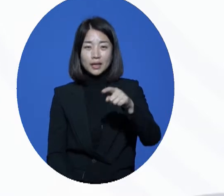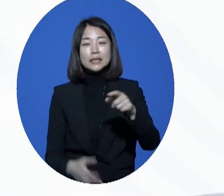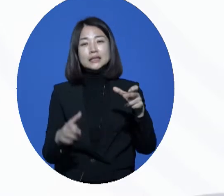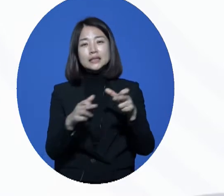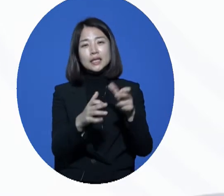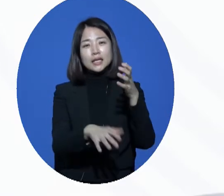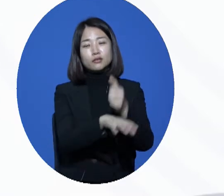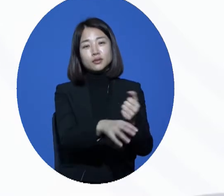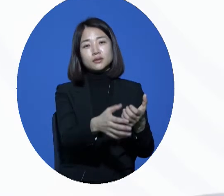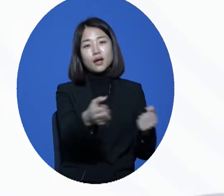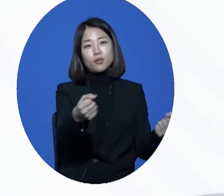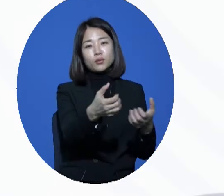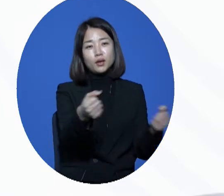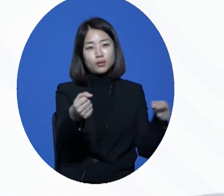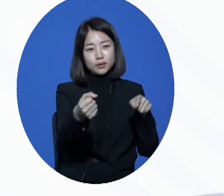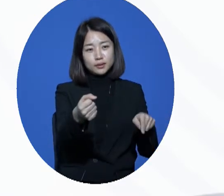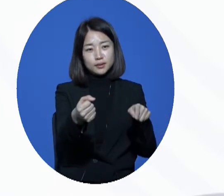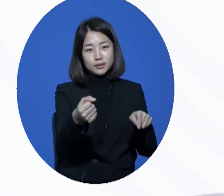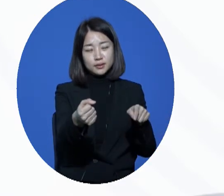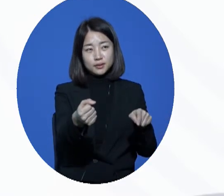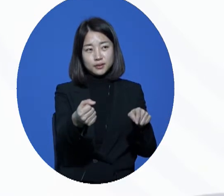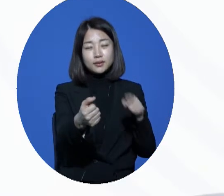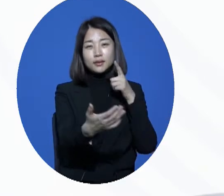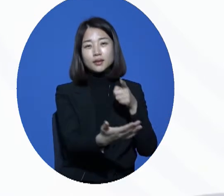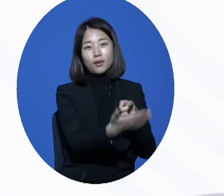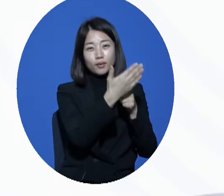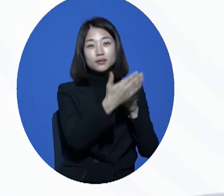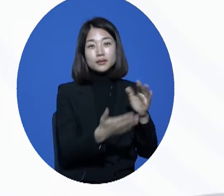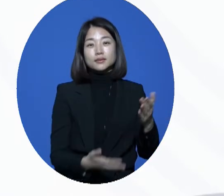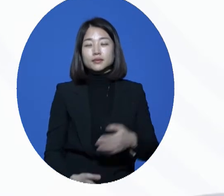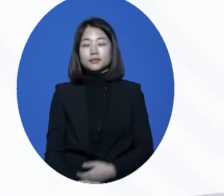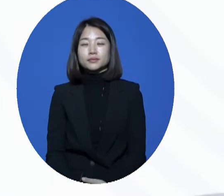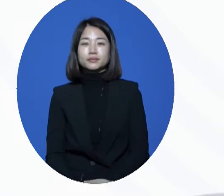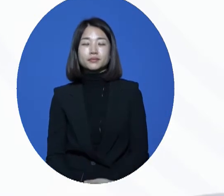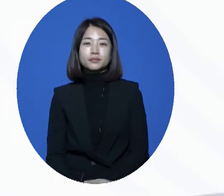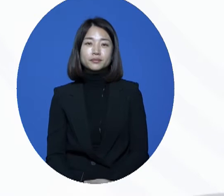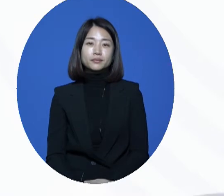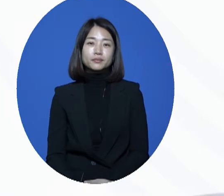국가적인 장치가 아주 제대로 작동한 거라고 저는 생각합니다.